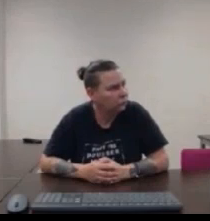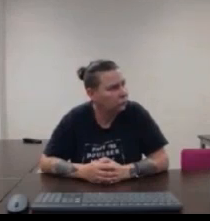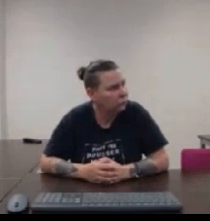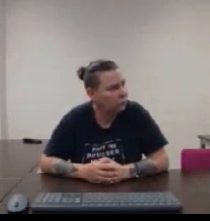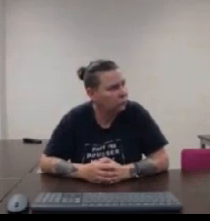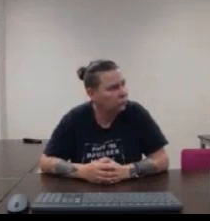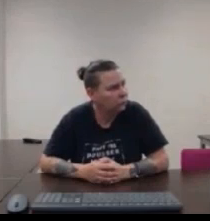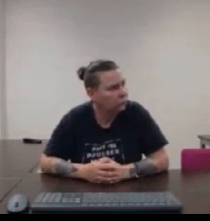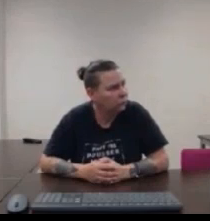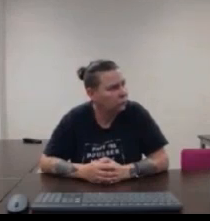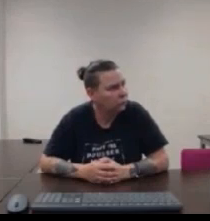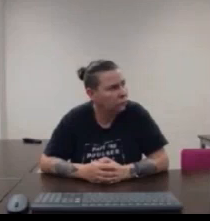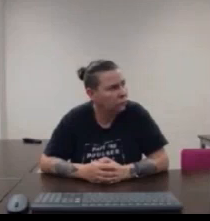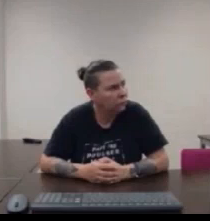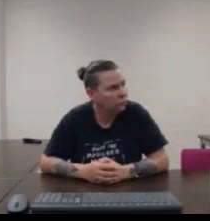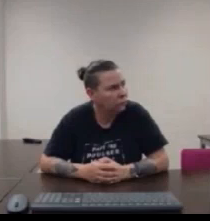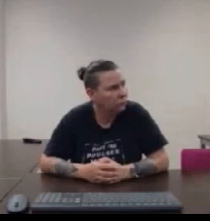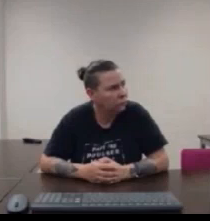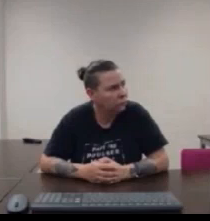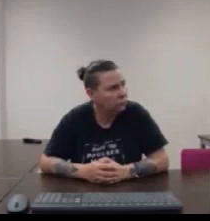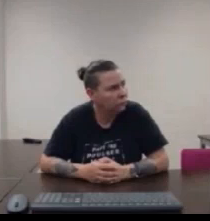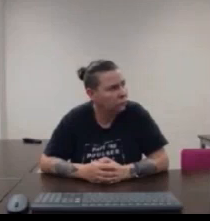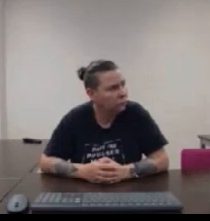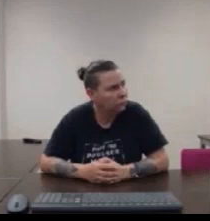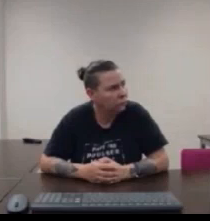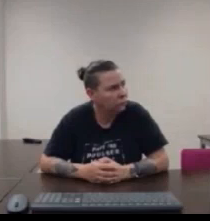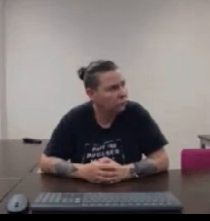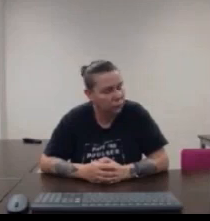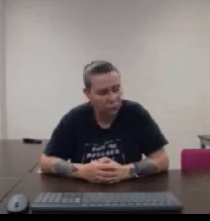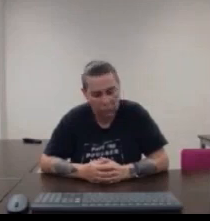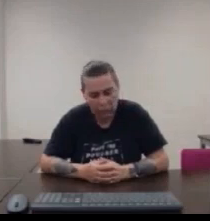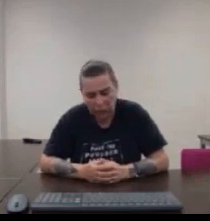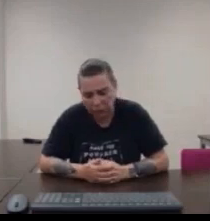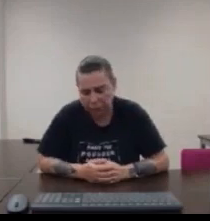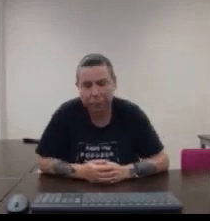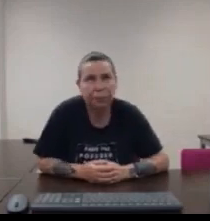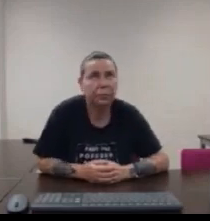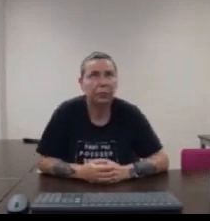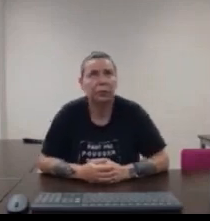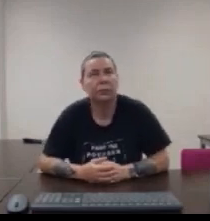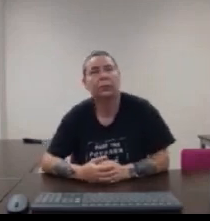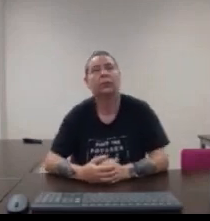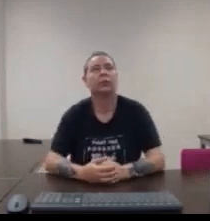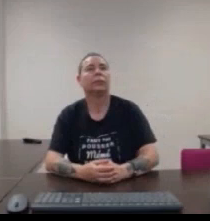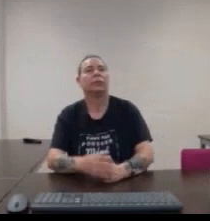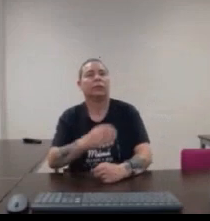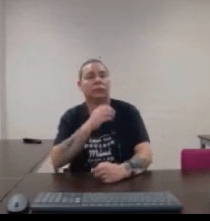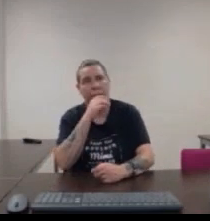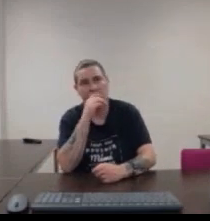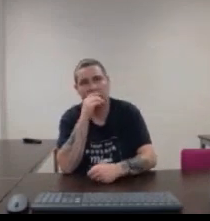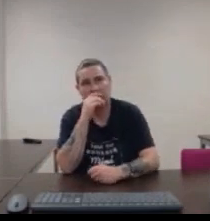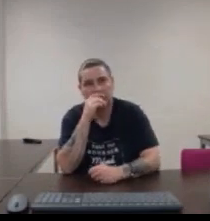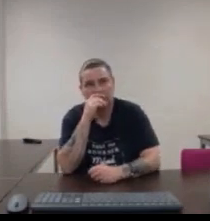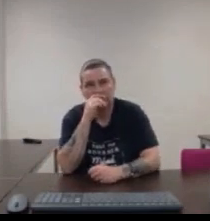aussi de si vous en utilisez certains en taille verticale ou pas, mais en tout cas, supposons que vous les mettez tous en forme horizontale, il faut que vous les aligniez tous, que vous ayez